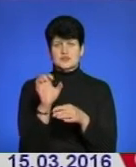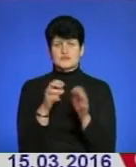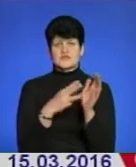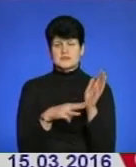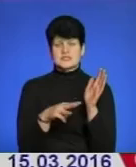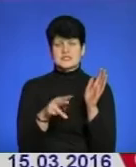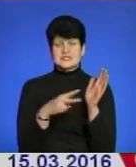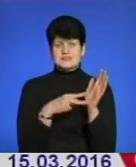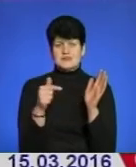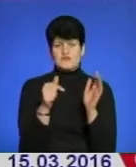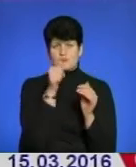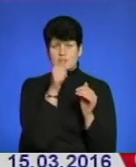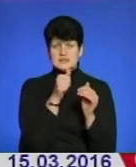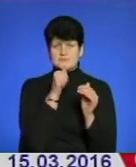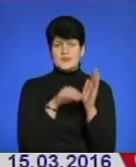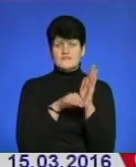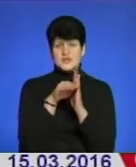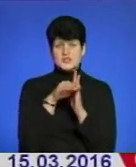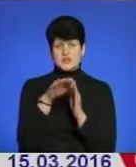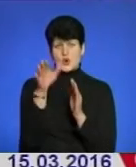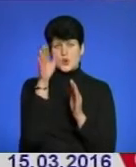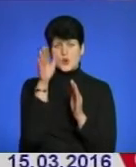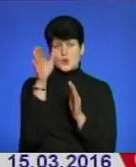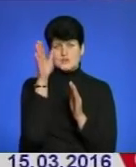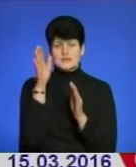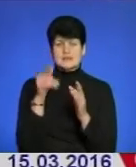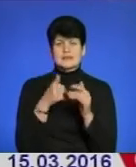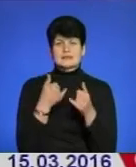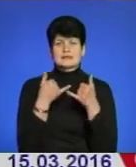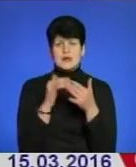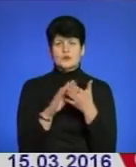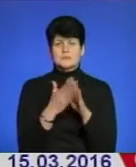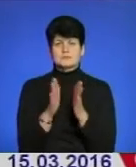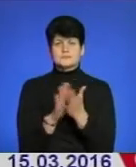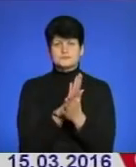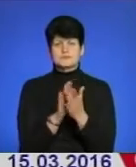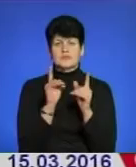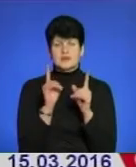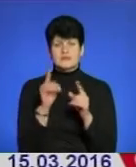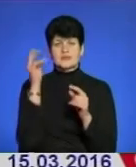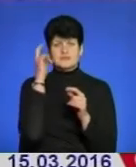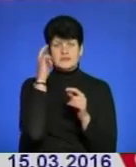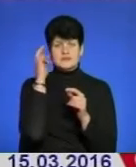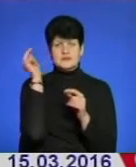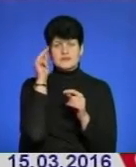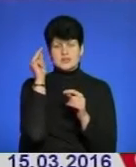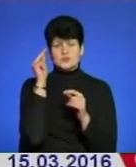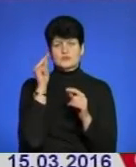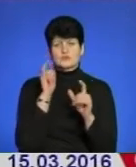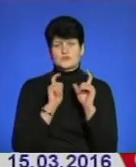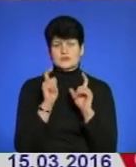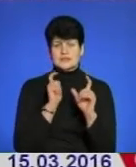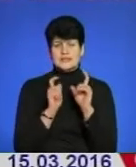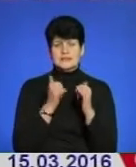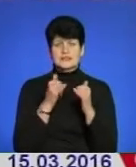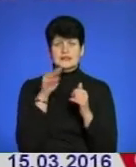гривень на місяць. Вища освіта для контрактників безкоштовна, навіть у Київському національному університеті імені Тараса Шевченка. Ці